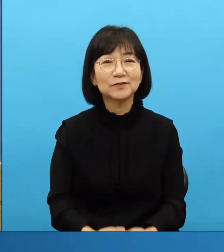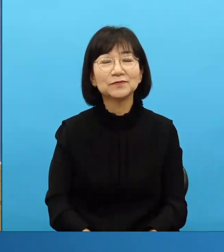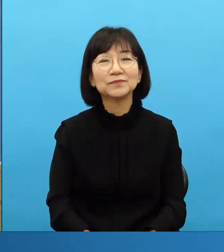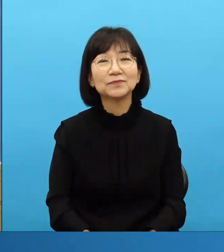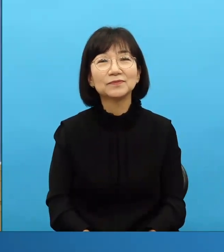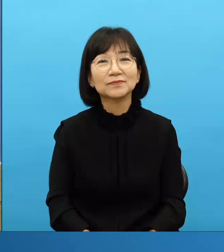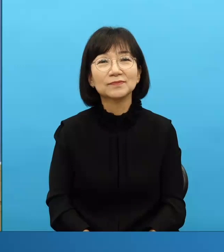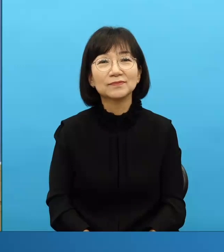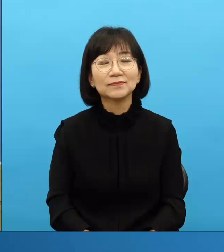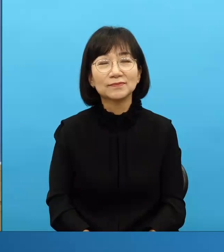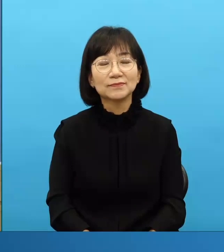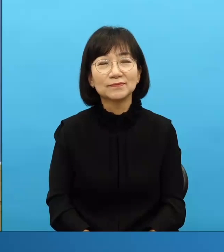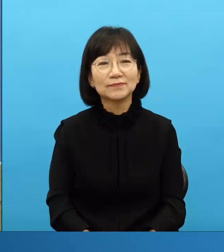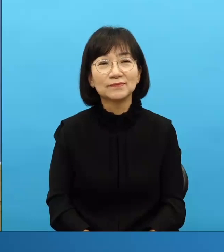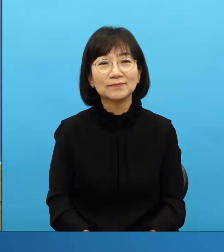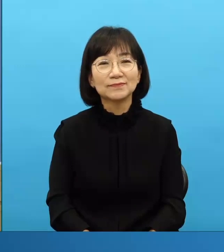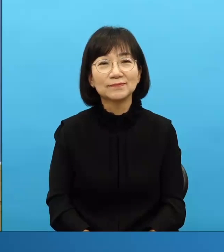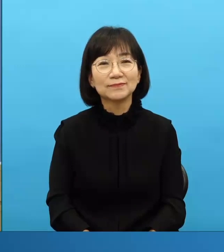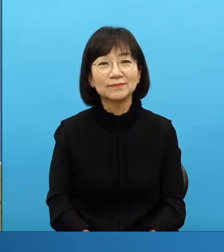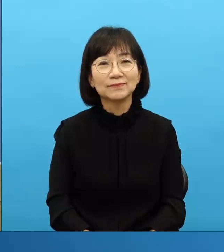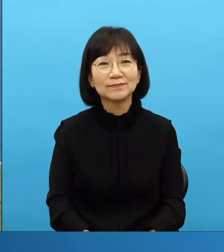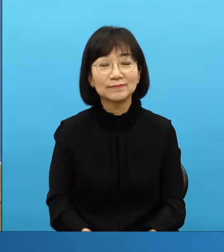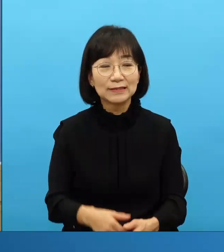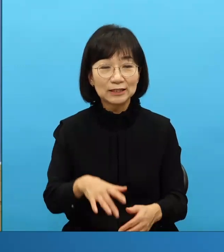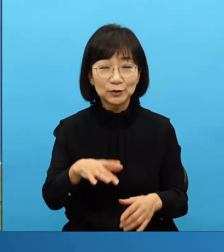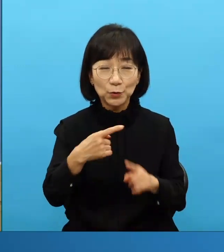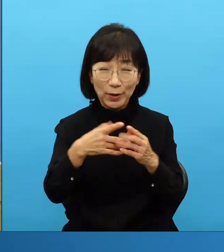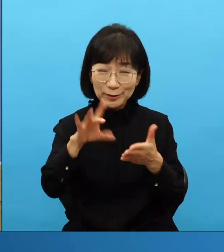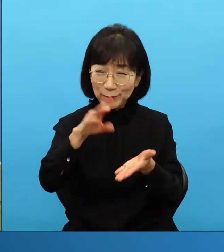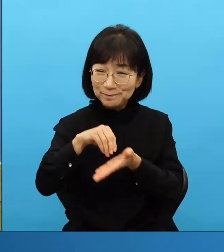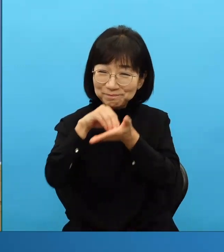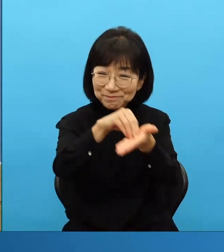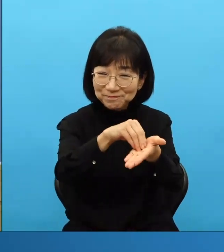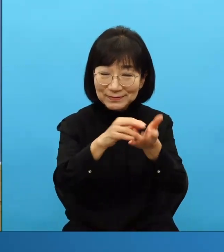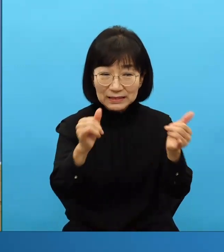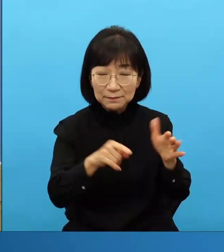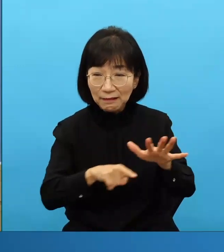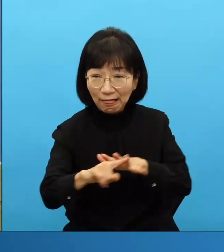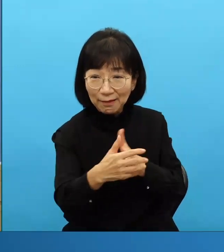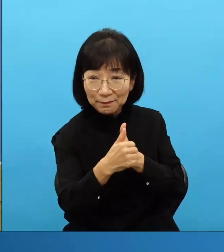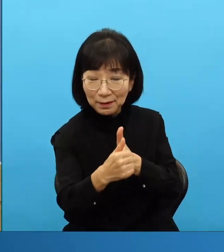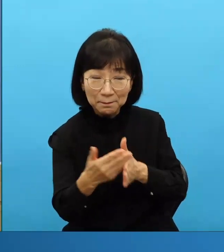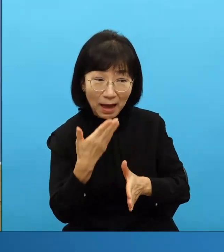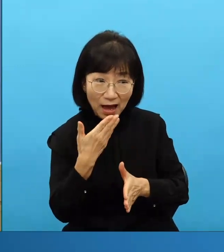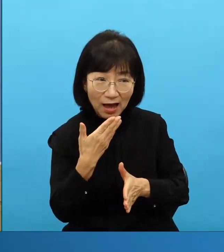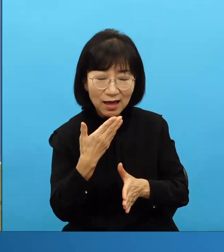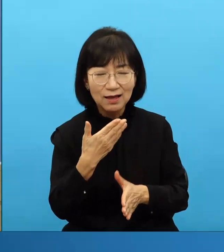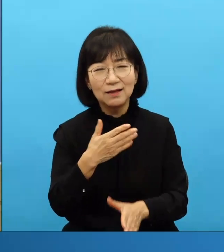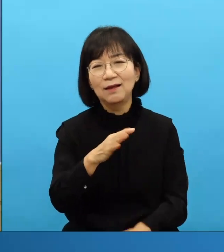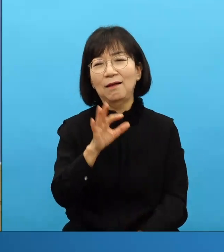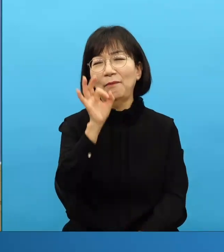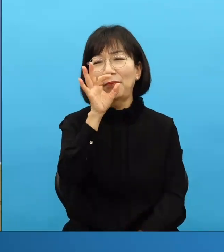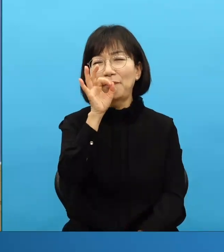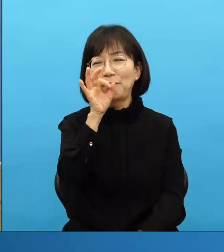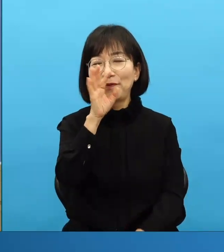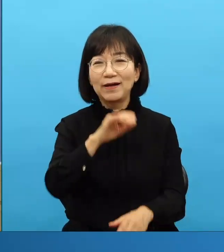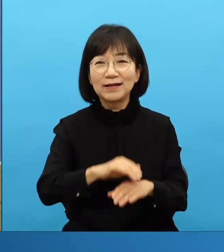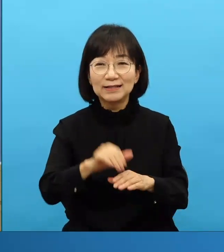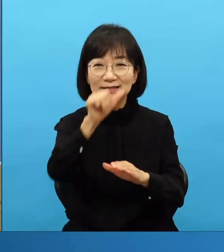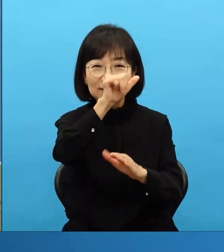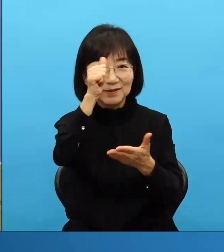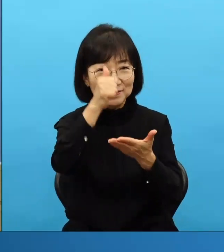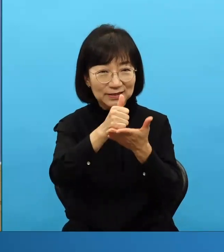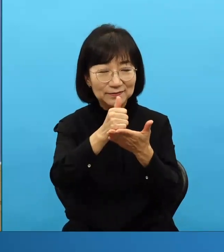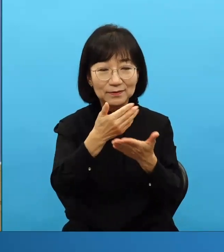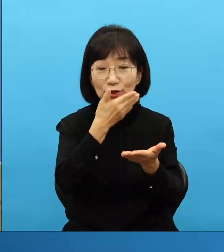partisans and also the church construction. 새 가족이 앞장설 수 있나요? Do you think that the new believers can do this? 우리 장로님들이 우리 중직자가